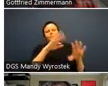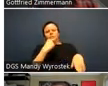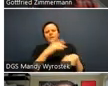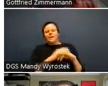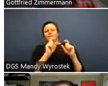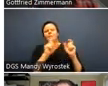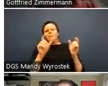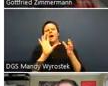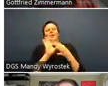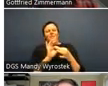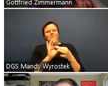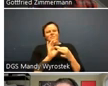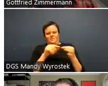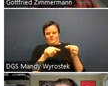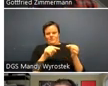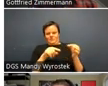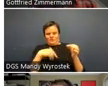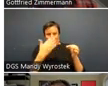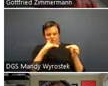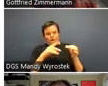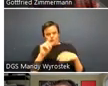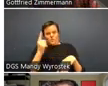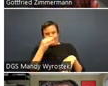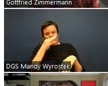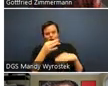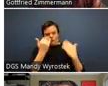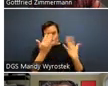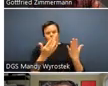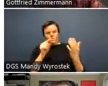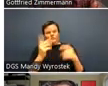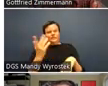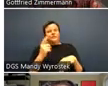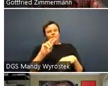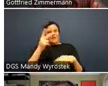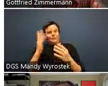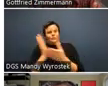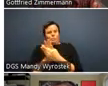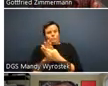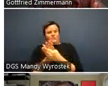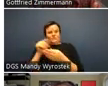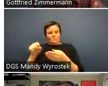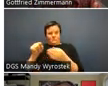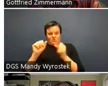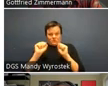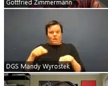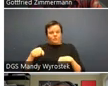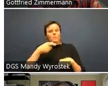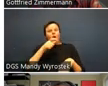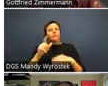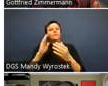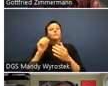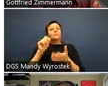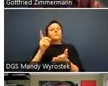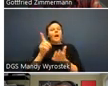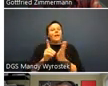eigentlich diese Links ja alle miteinander verschwinden würden. Ja, ich mache das in dem Fall so, dass ich dann diese Links als